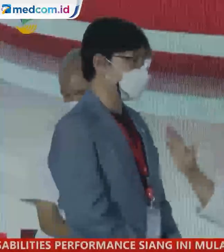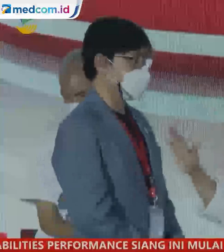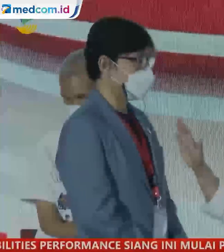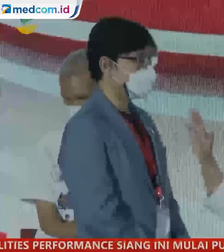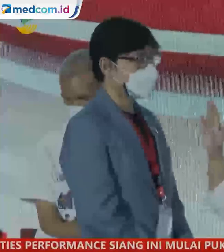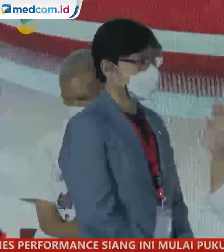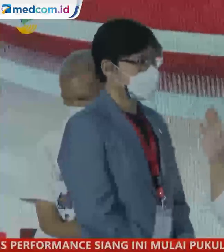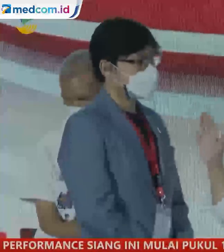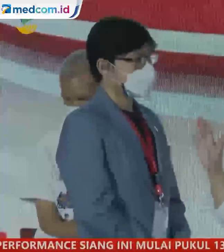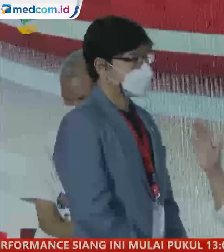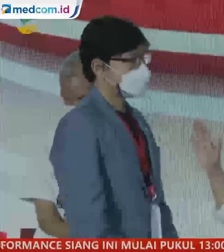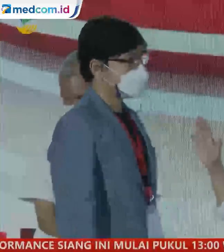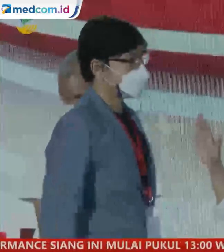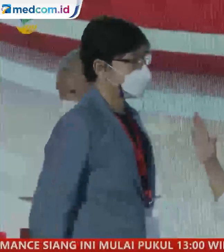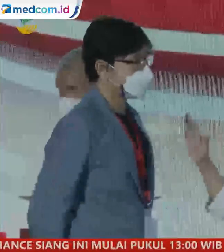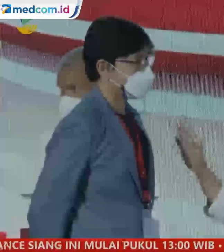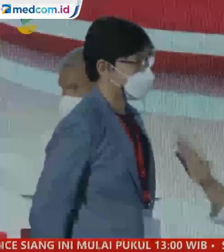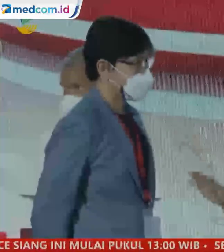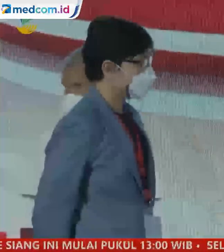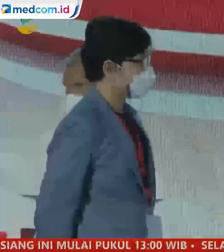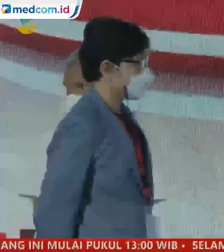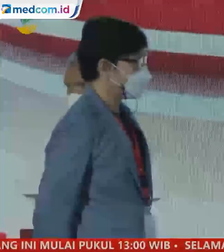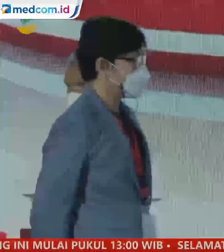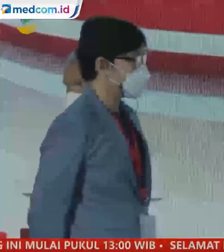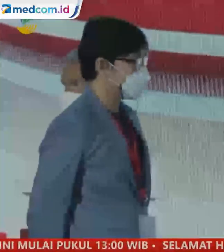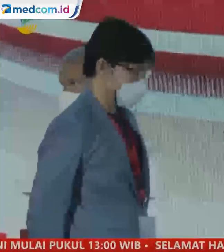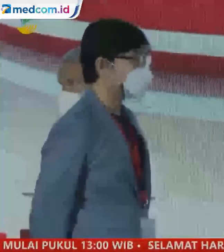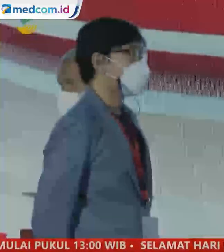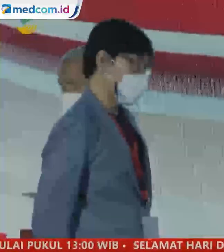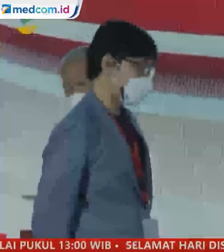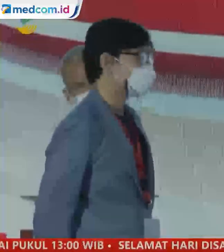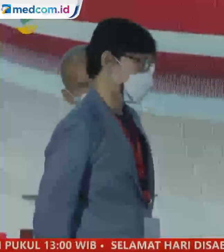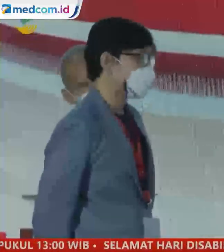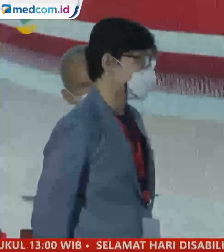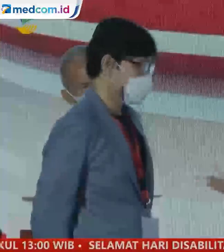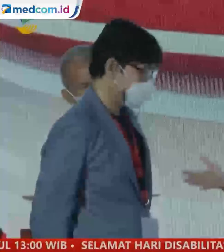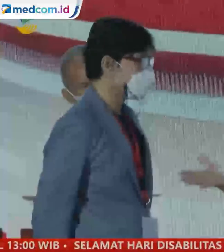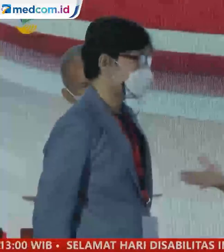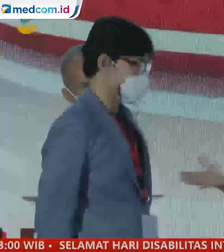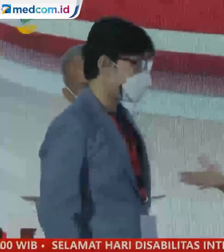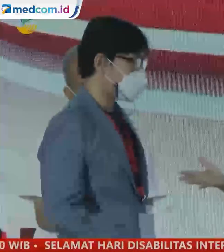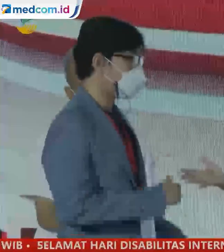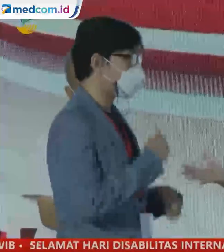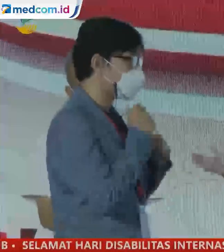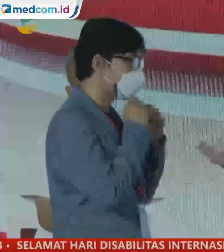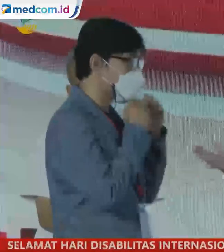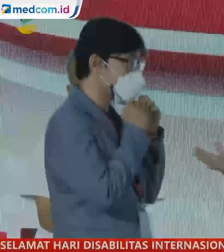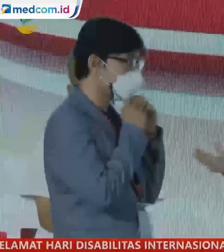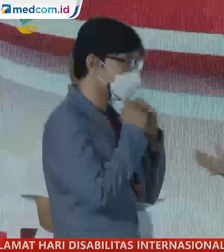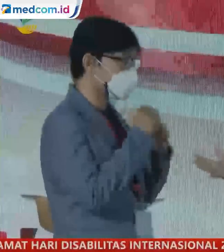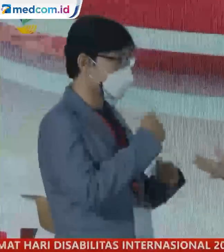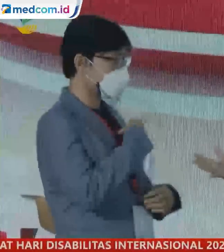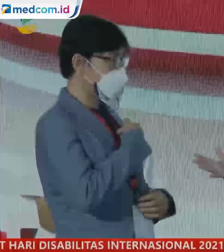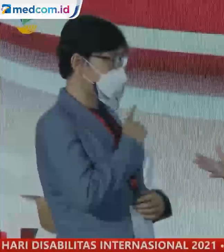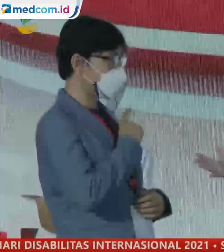Saya berharap Kita harus mencoba Setuju? Kita harus